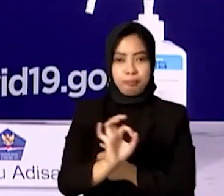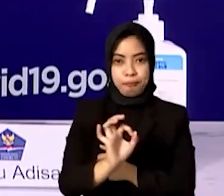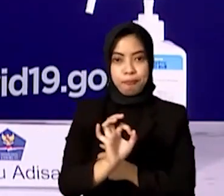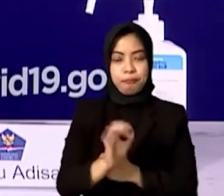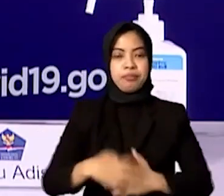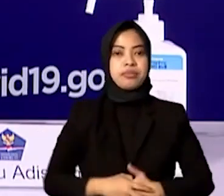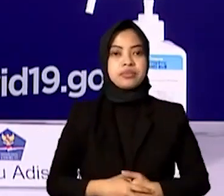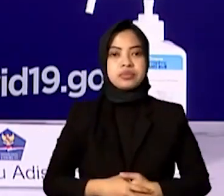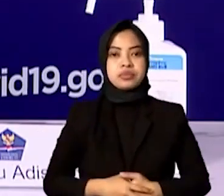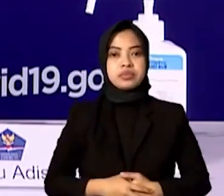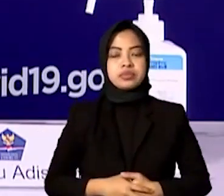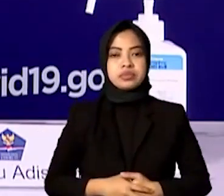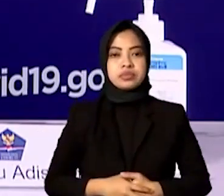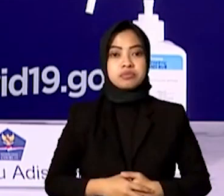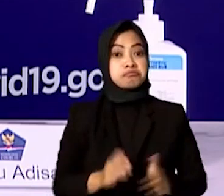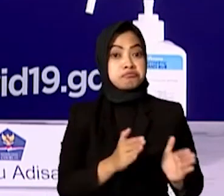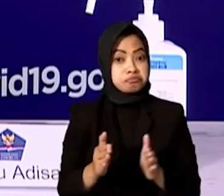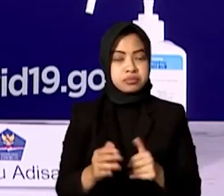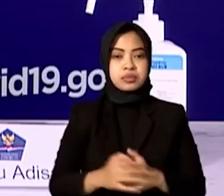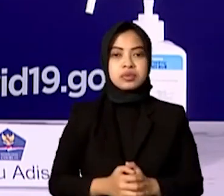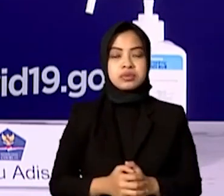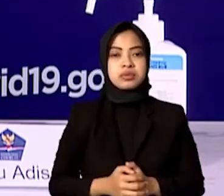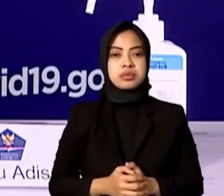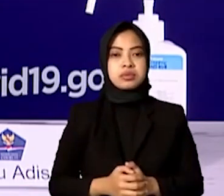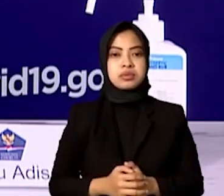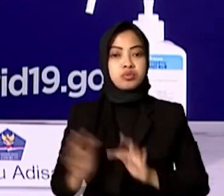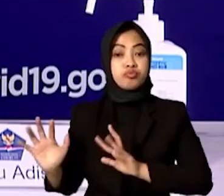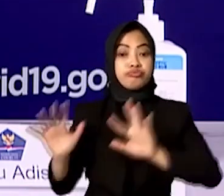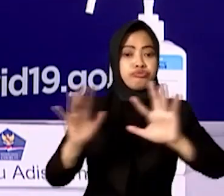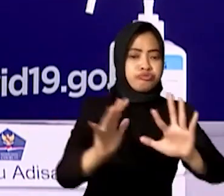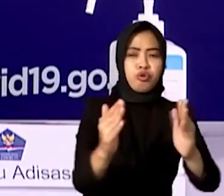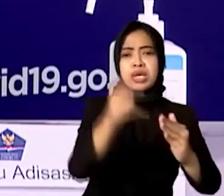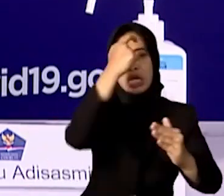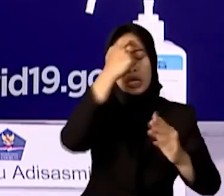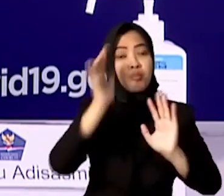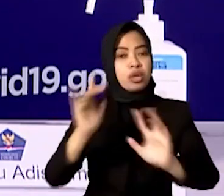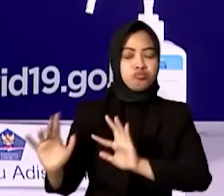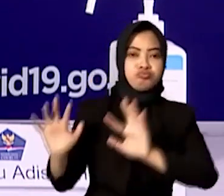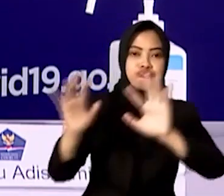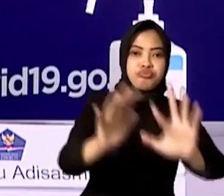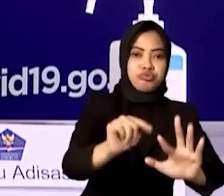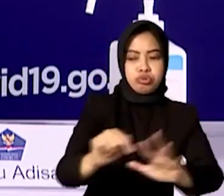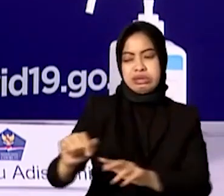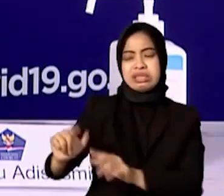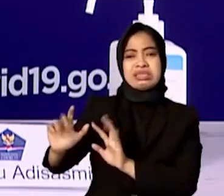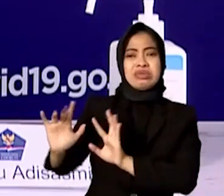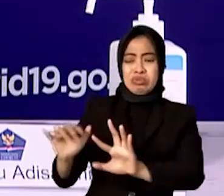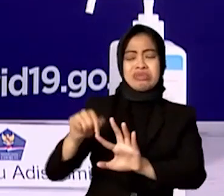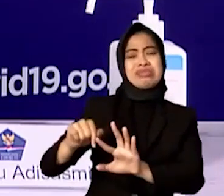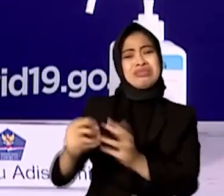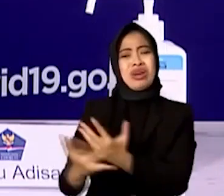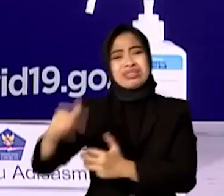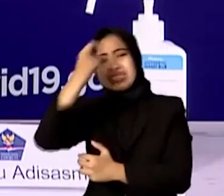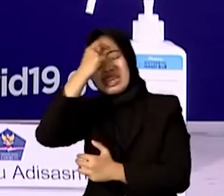Selain itu banyak warga datang ke rumah sakit dalam keadaan sudah dengan gejala